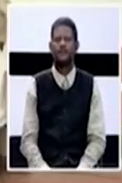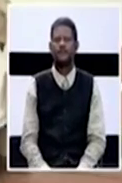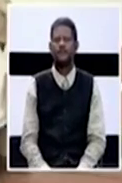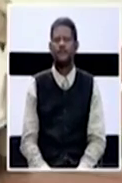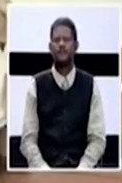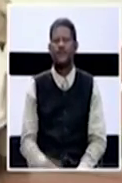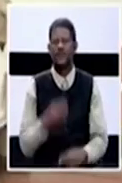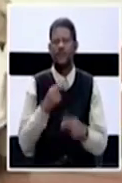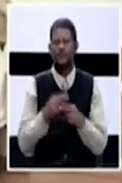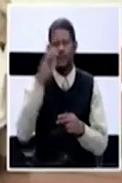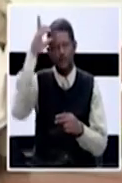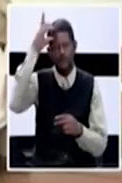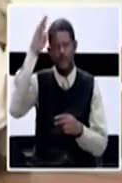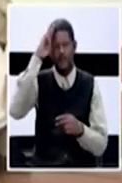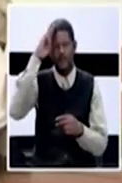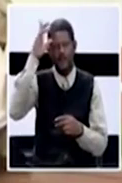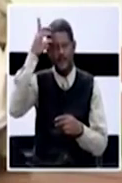ኣራይ ሽመይ ክብሮም ሰሎሞን ኪዳን ኣበሃል